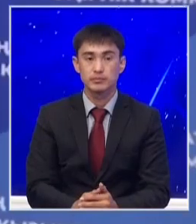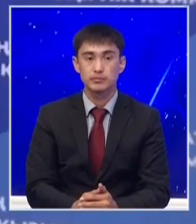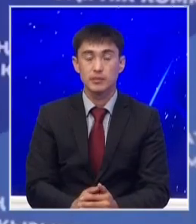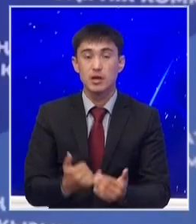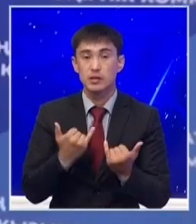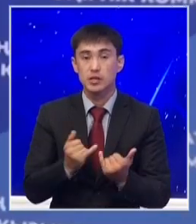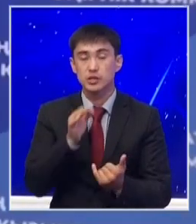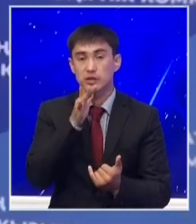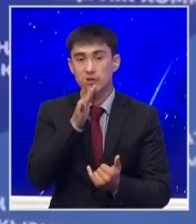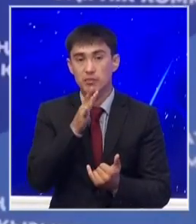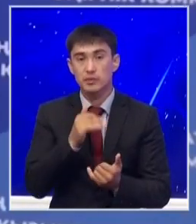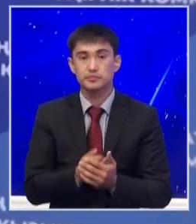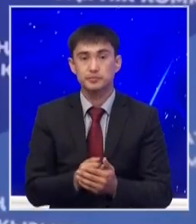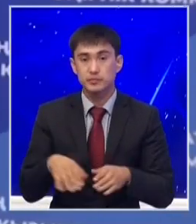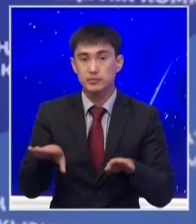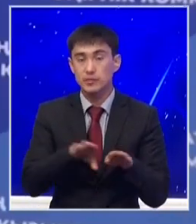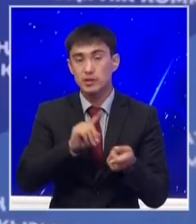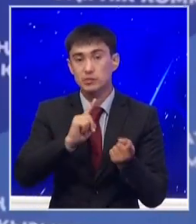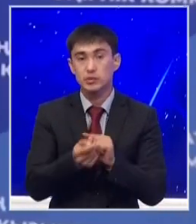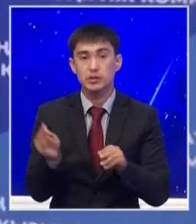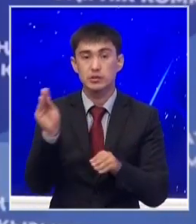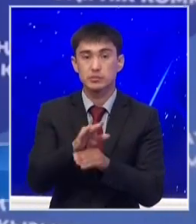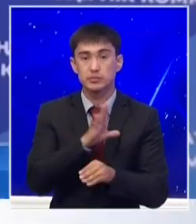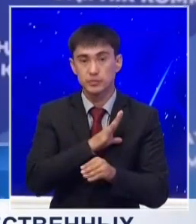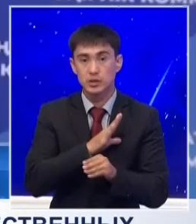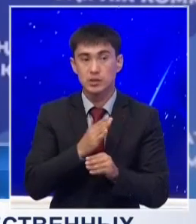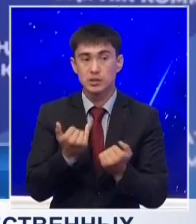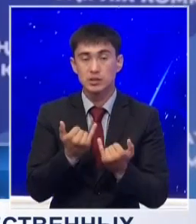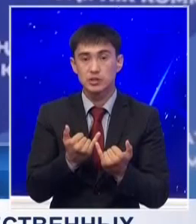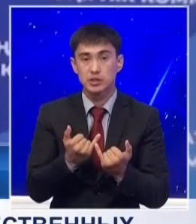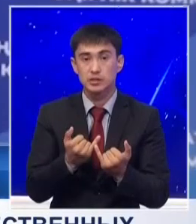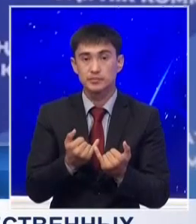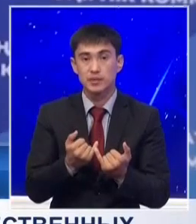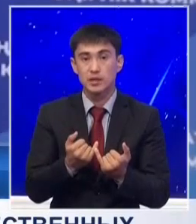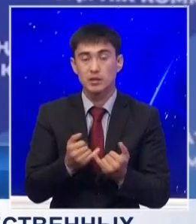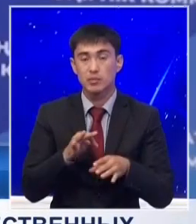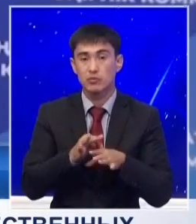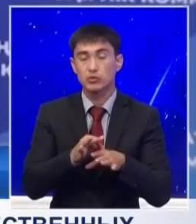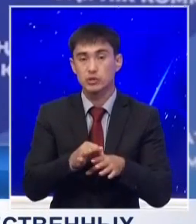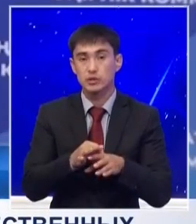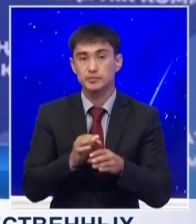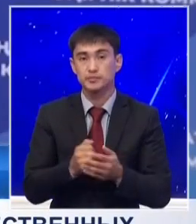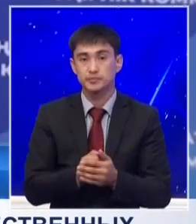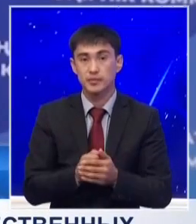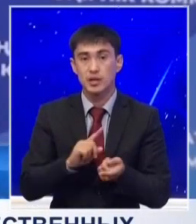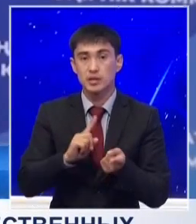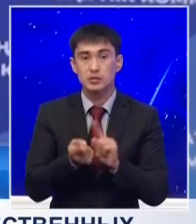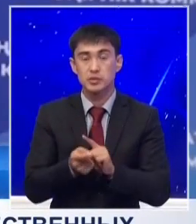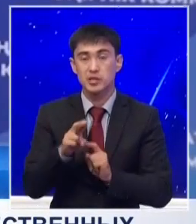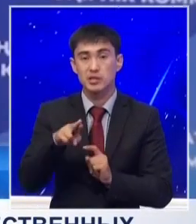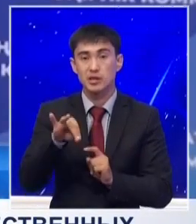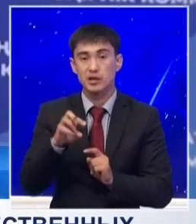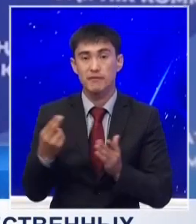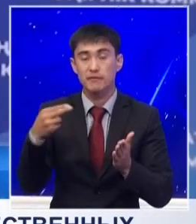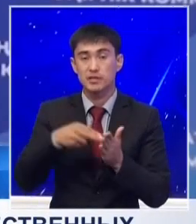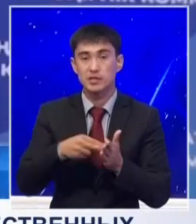время внесены соответствующие изменения в действующее законодательство естественных монополий по изменению тарифов